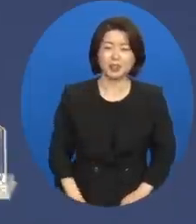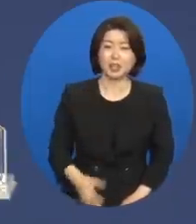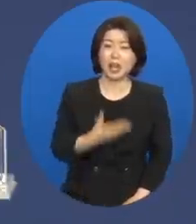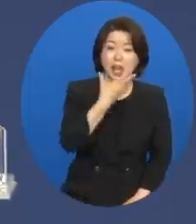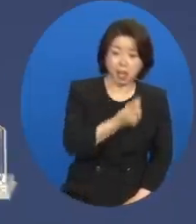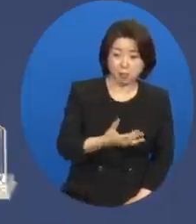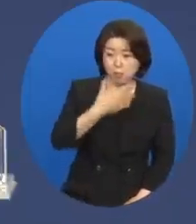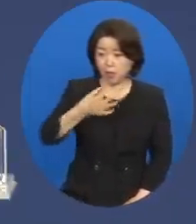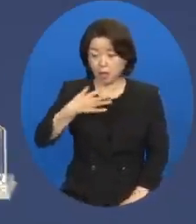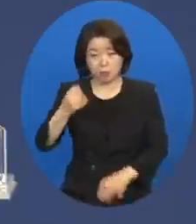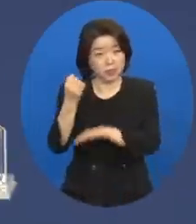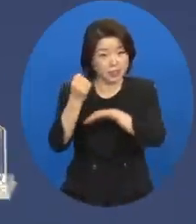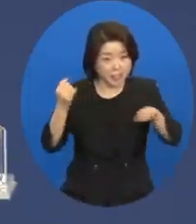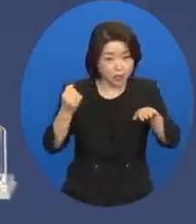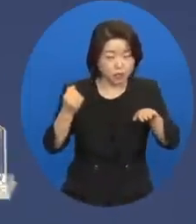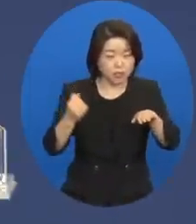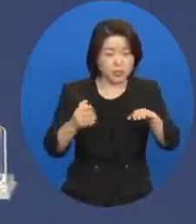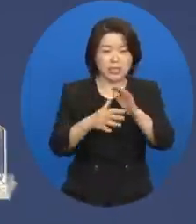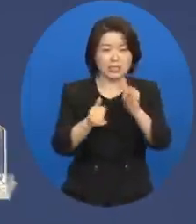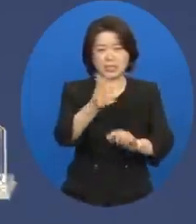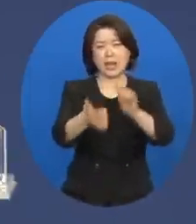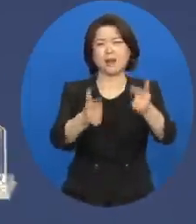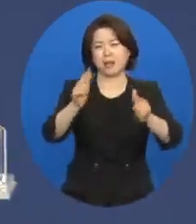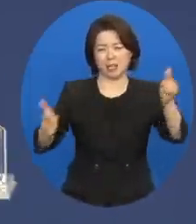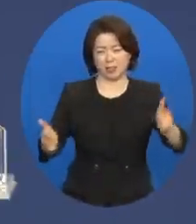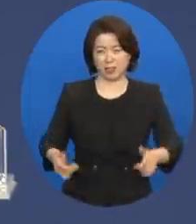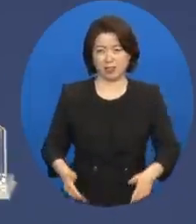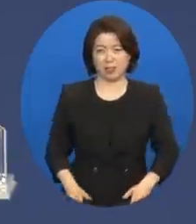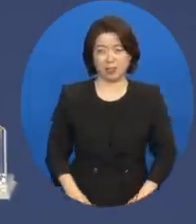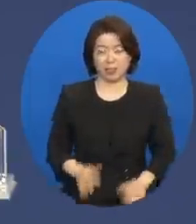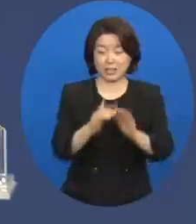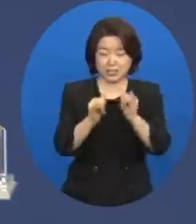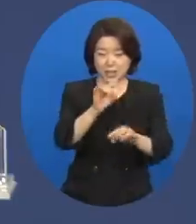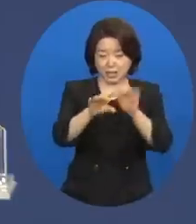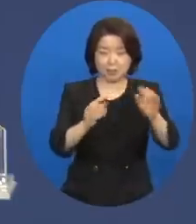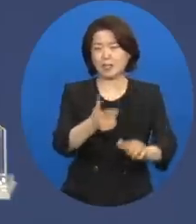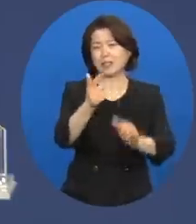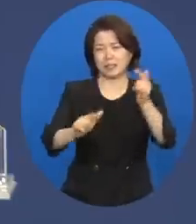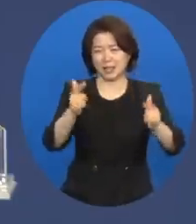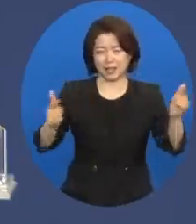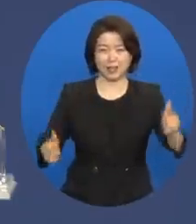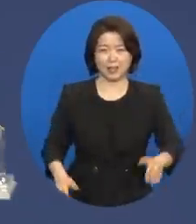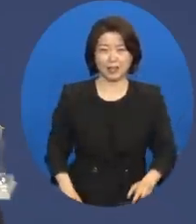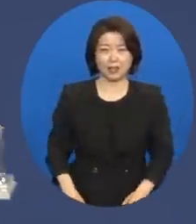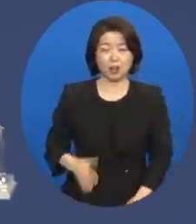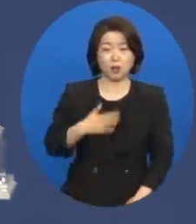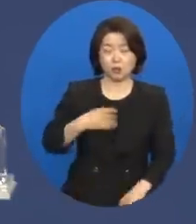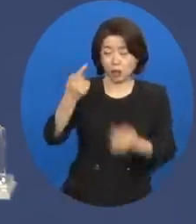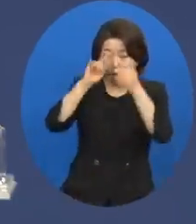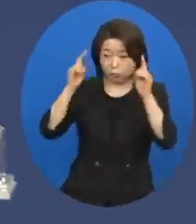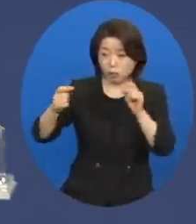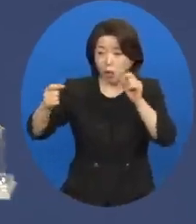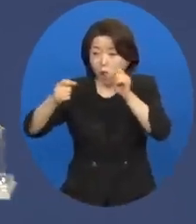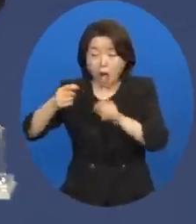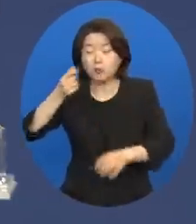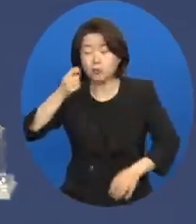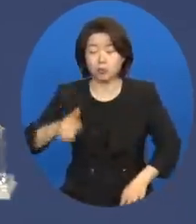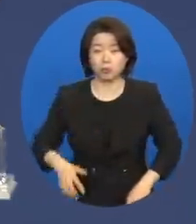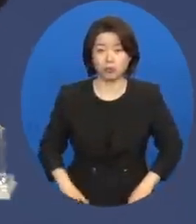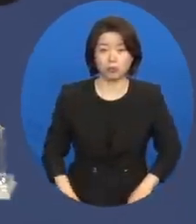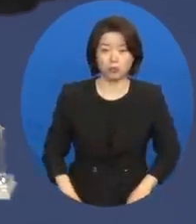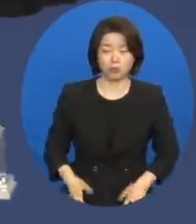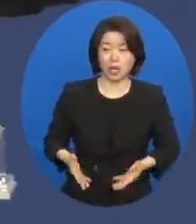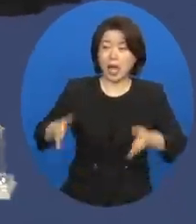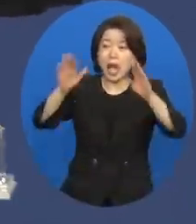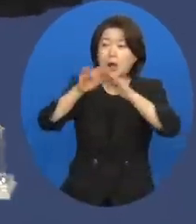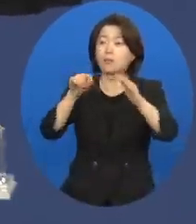불행 이 기준이요 사람마다 다 달라요. 그렇죠? 사람마다 다 달라요. 아, 나는 대학 근처도 못 가본 사람인데, 건물은